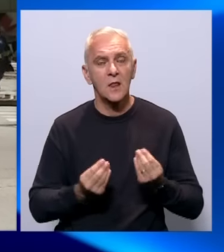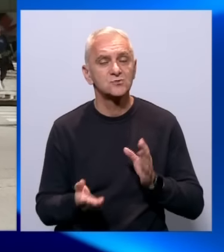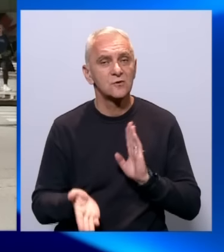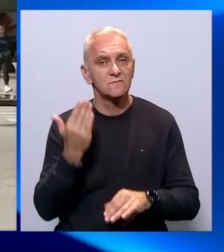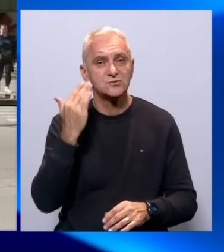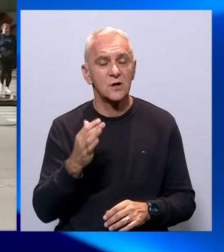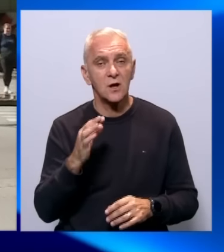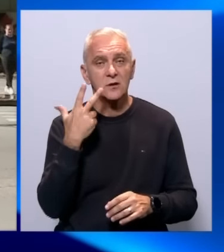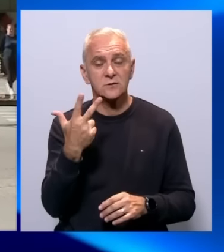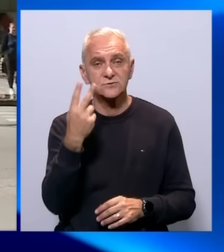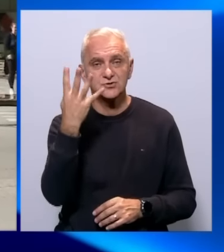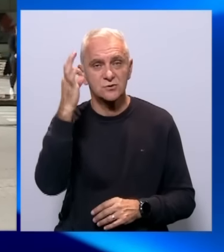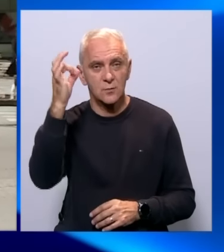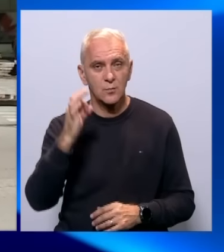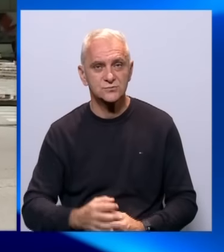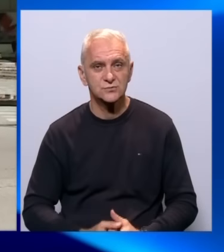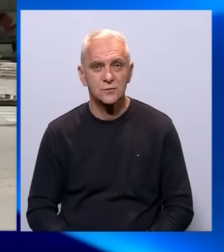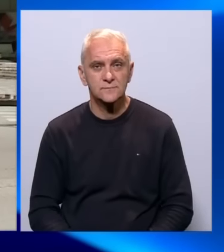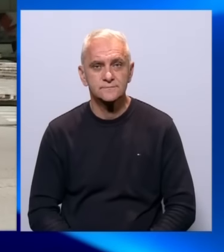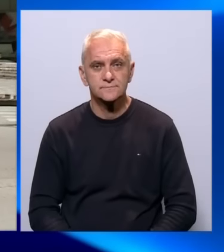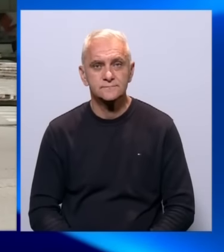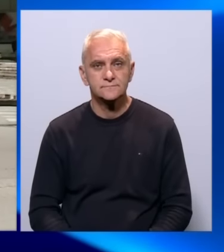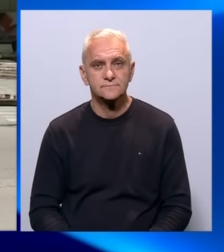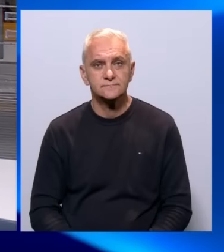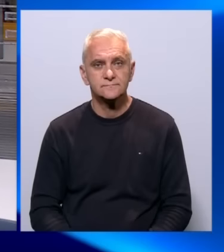od 34%.